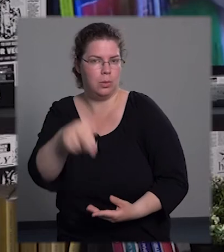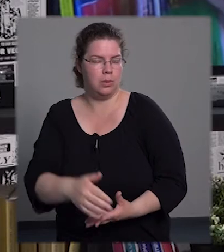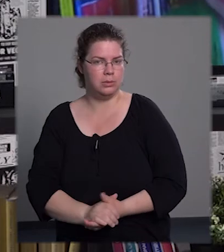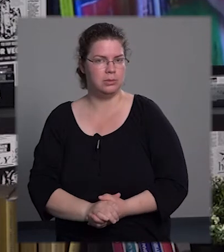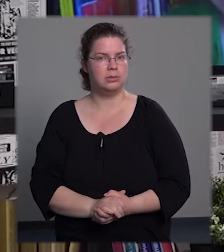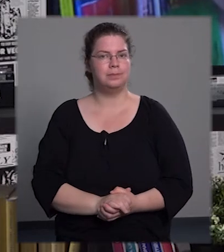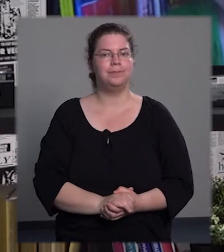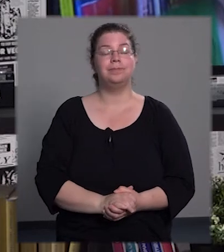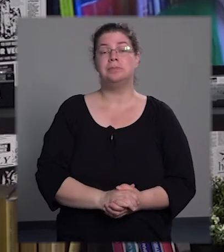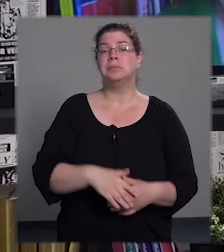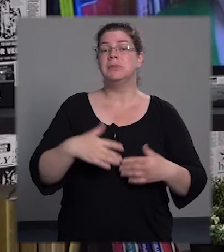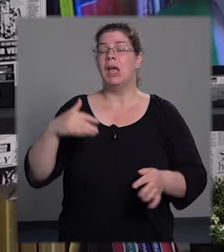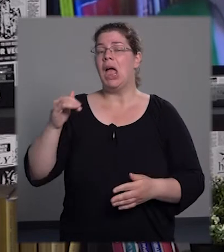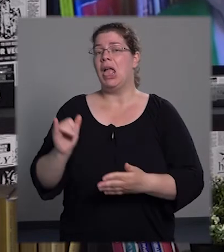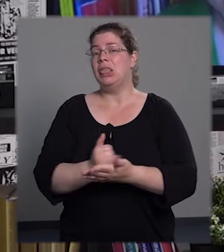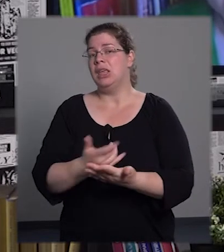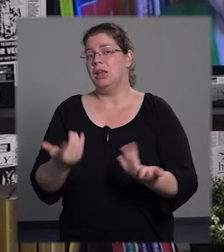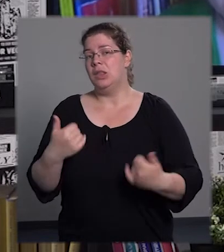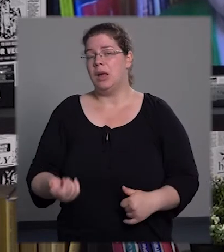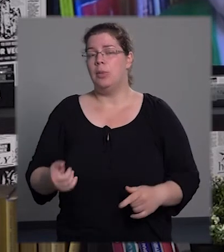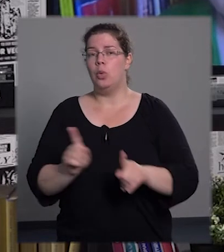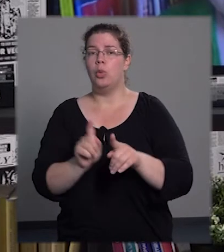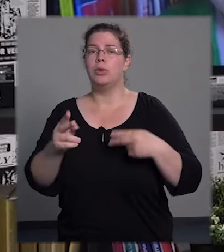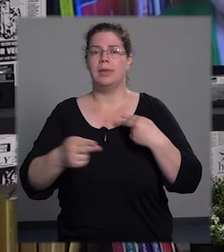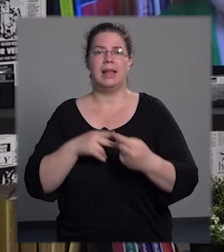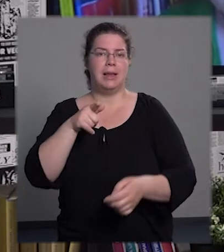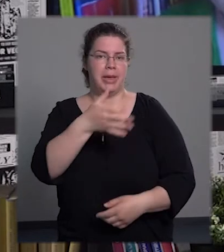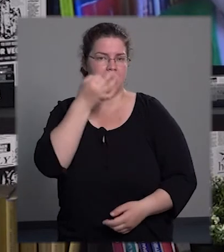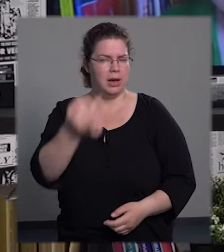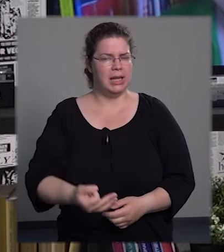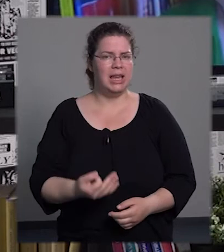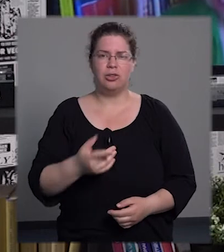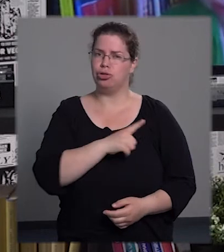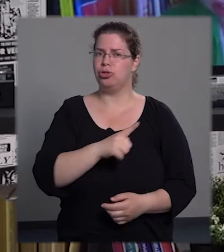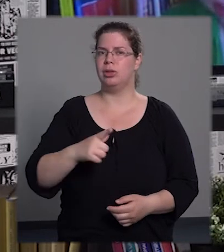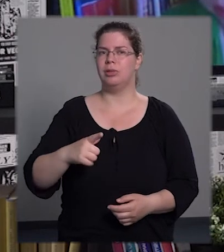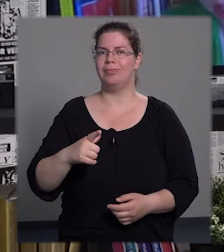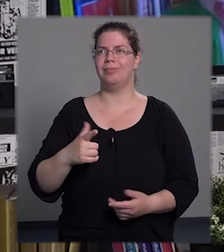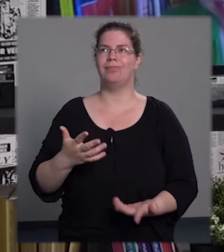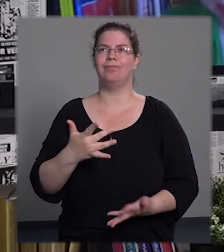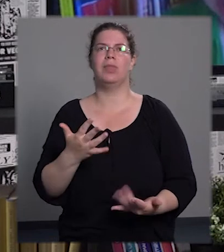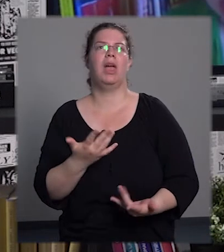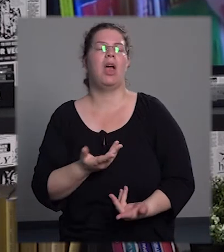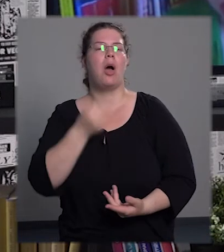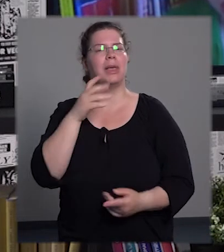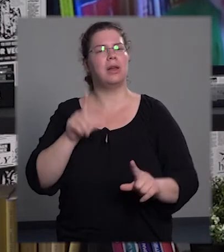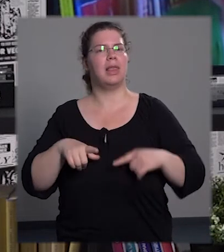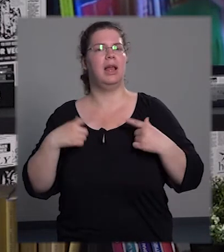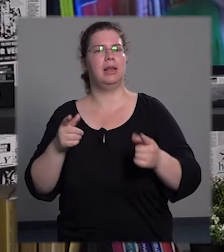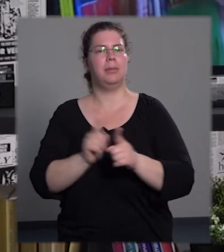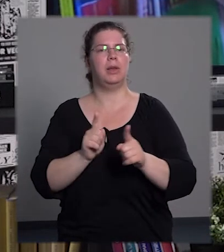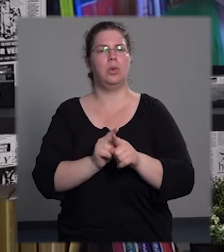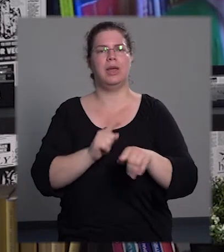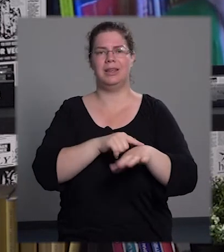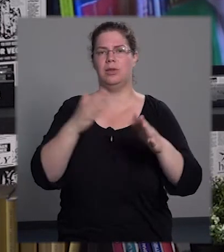Hát igazából talán úgy közelíteném meg ezt a kérdést, hogy nem csapta nagyon földhöz, amikor az életében olyan szakaszok